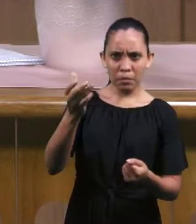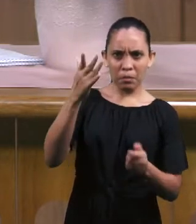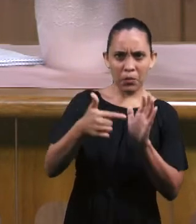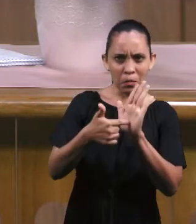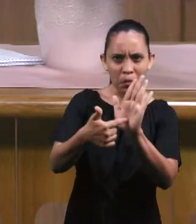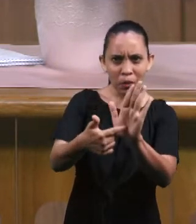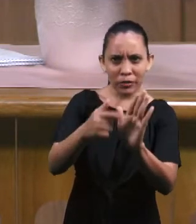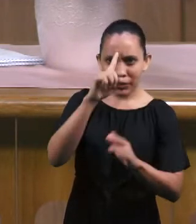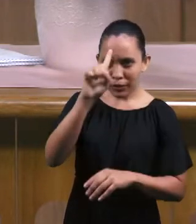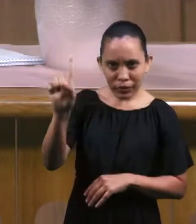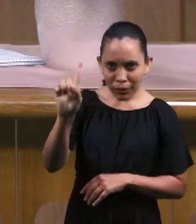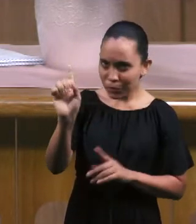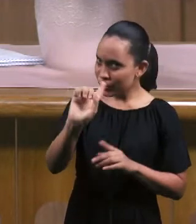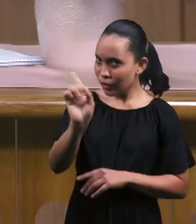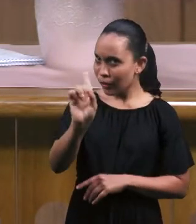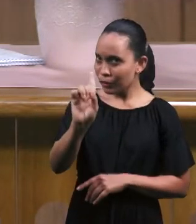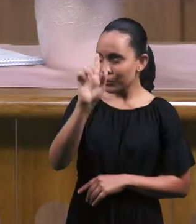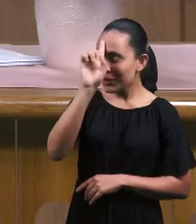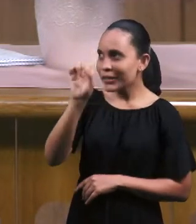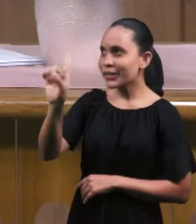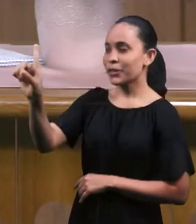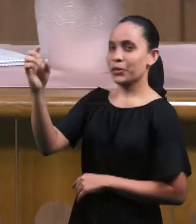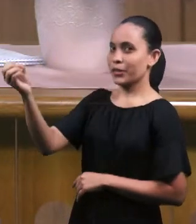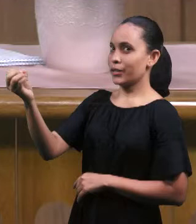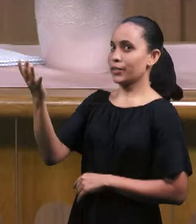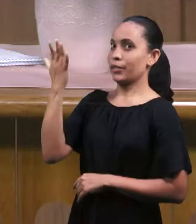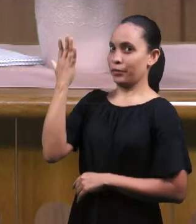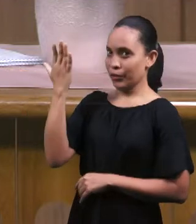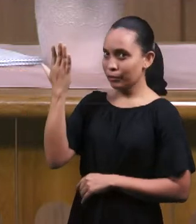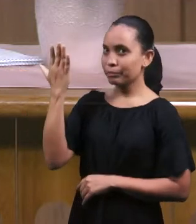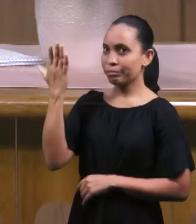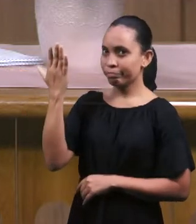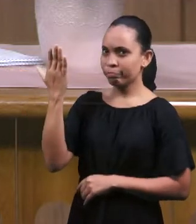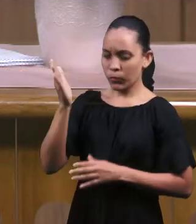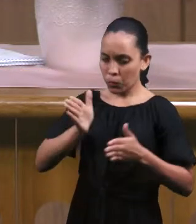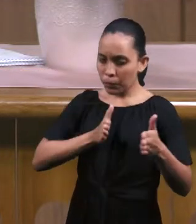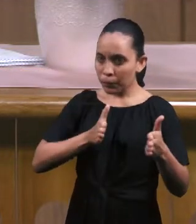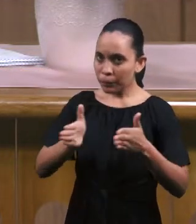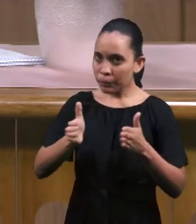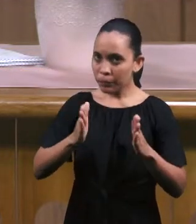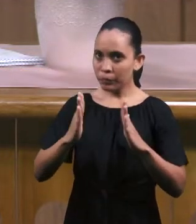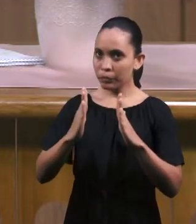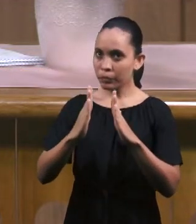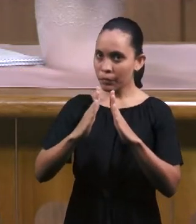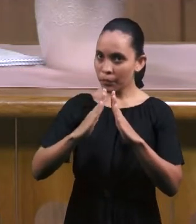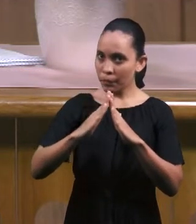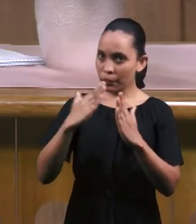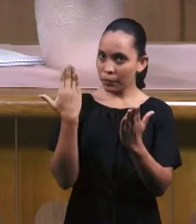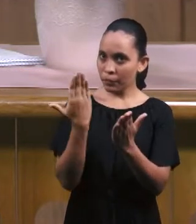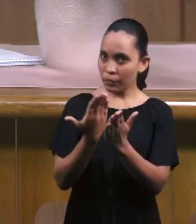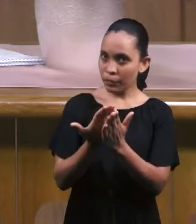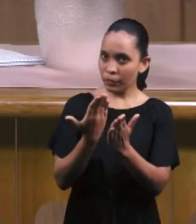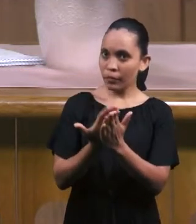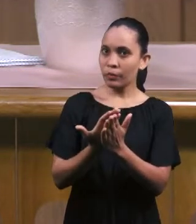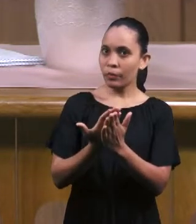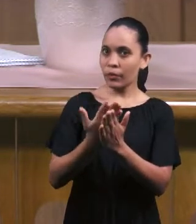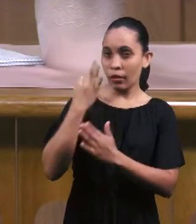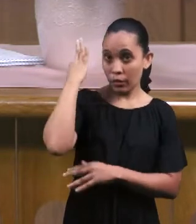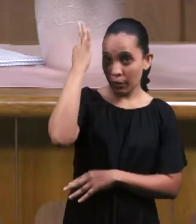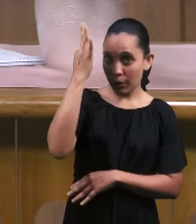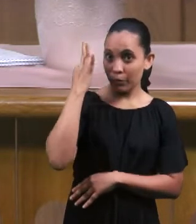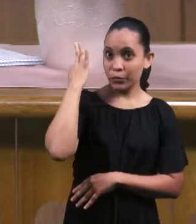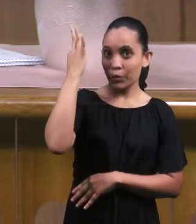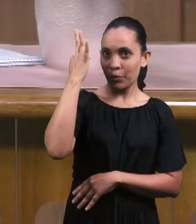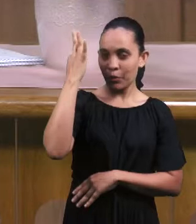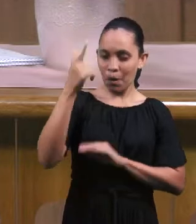d'un côté donc de la école scolastique. Vous allez connaître Dieu par la nature, à travers la nature. C'est le